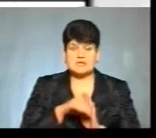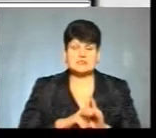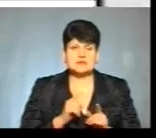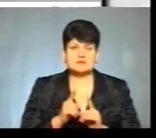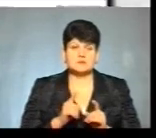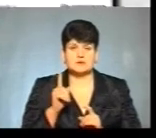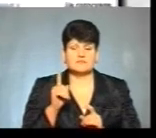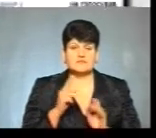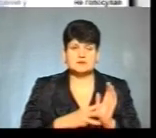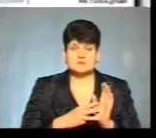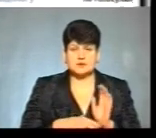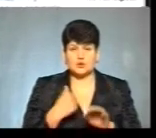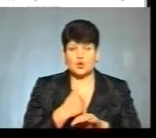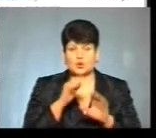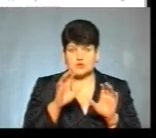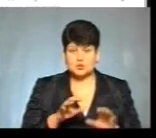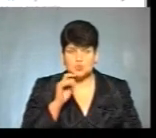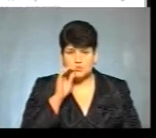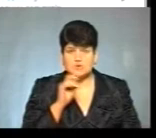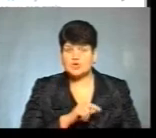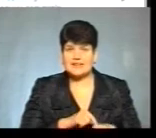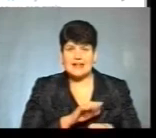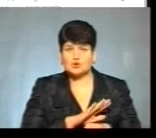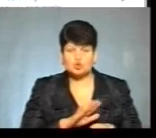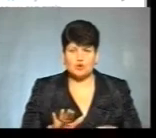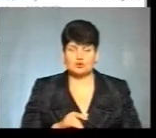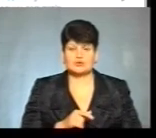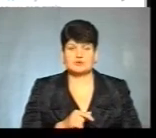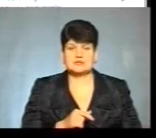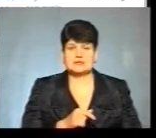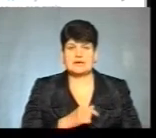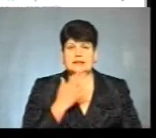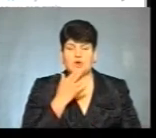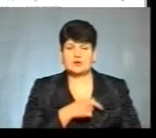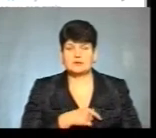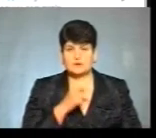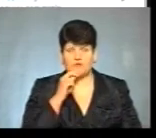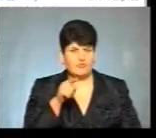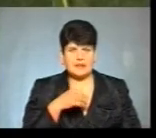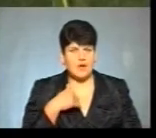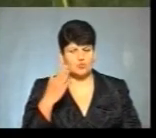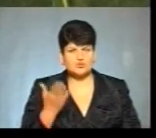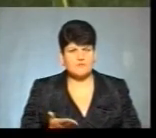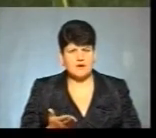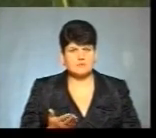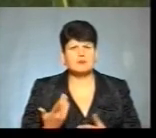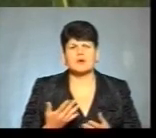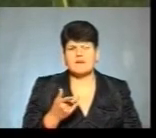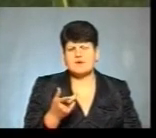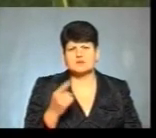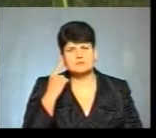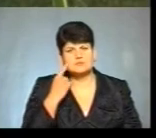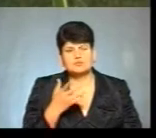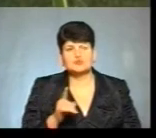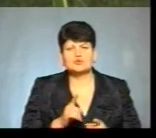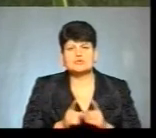статті 80 Конституції України щодо недоторканності народних депутатів України. Ви за нього не проголосували. Яка ваша позиція щодо